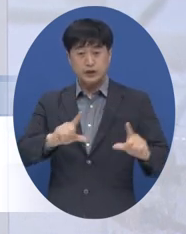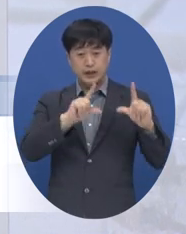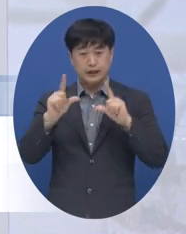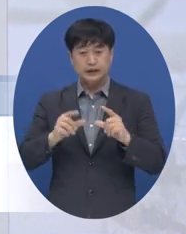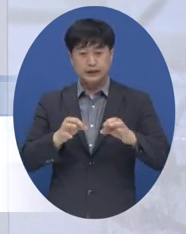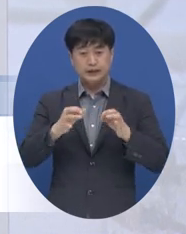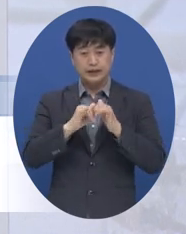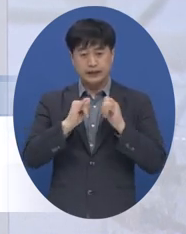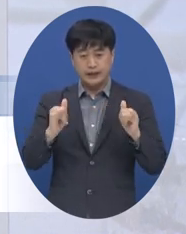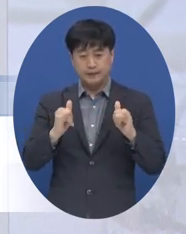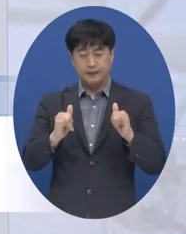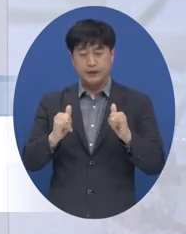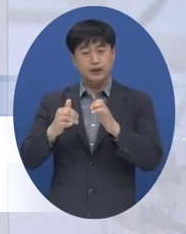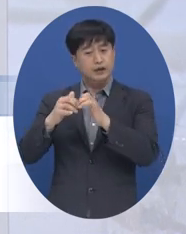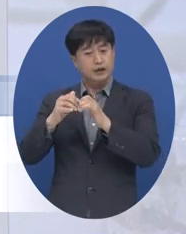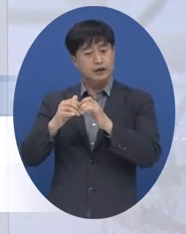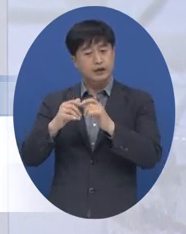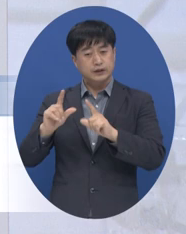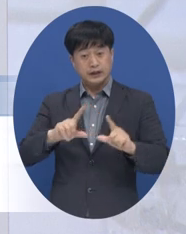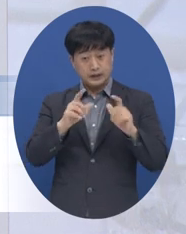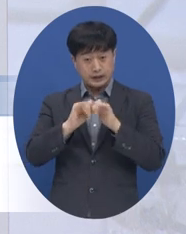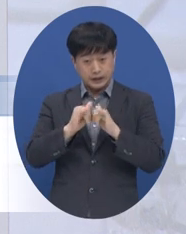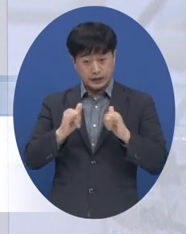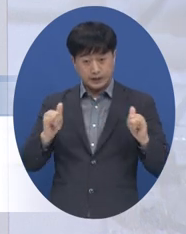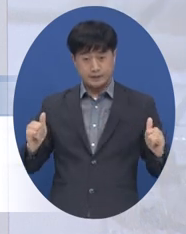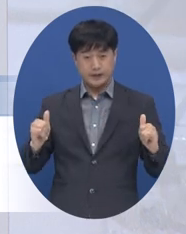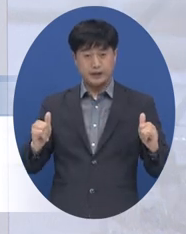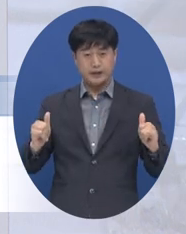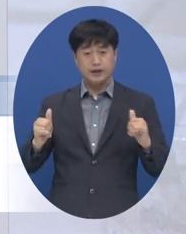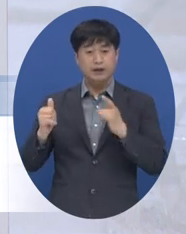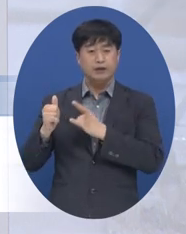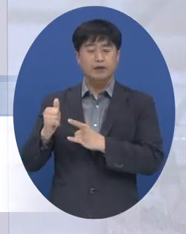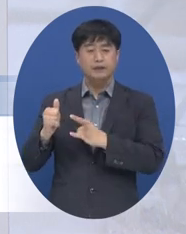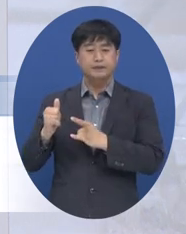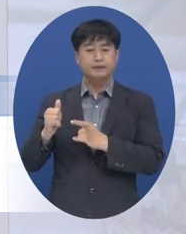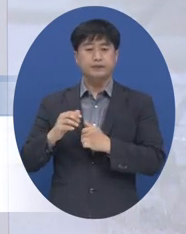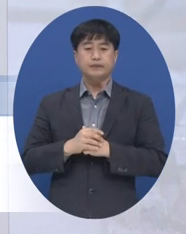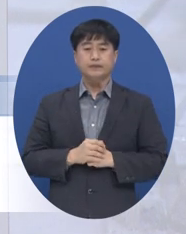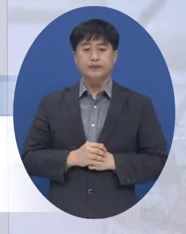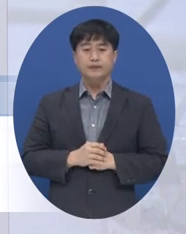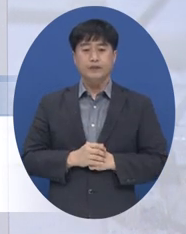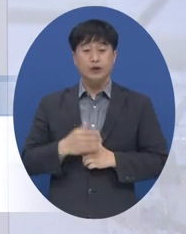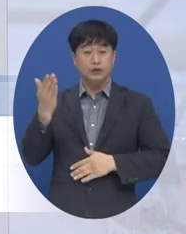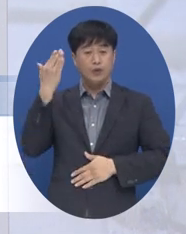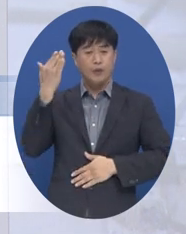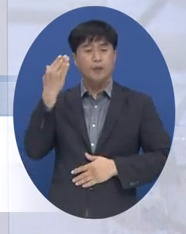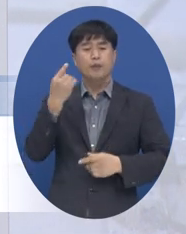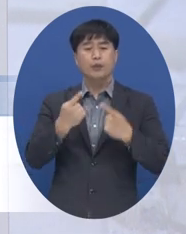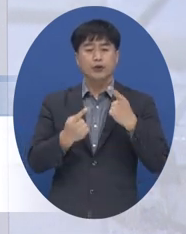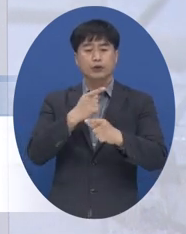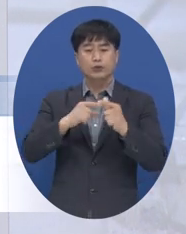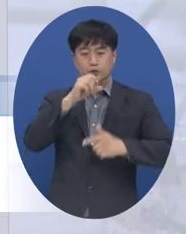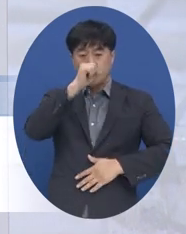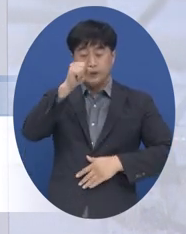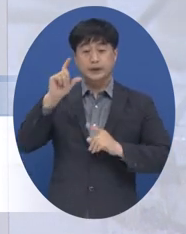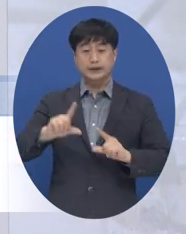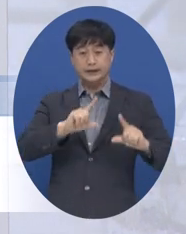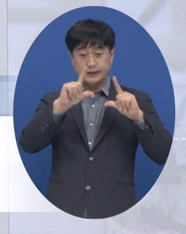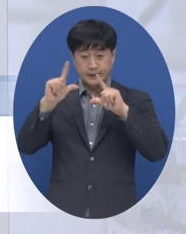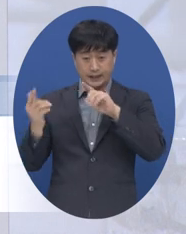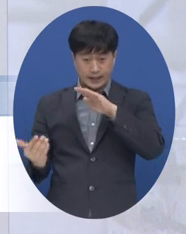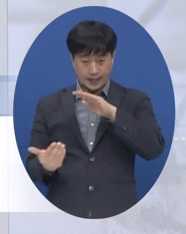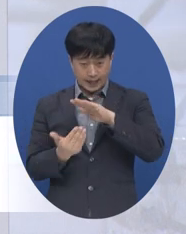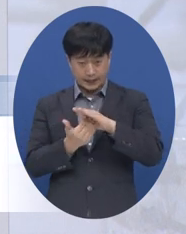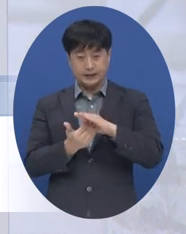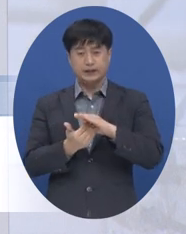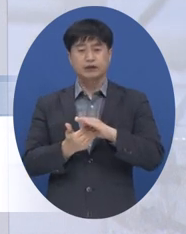우리 상인들, 또 해당 현지 주민들께서 과거보다 좀더 나은 삶을 살아갈 수 있도록